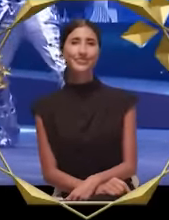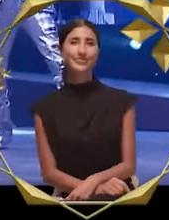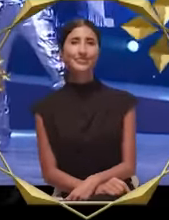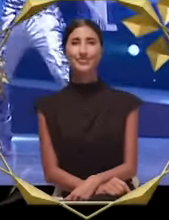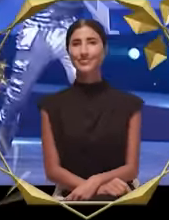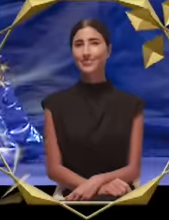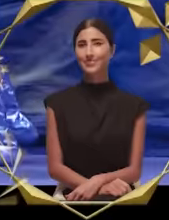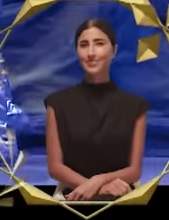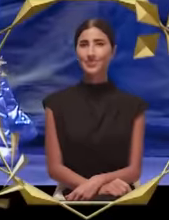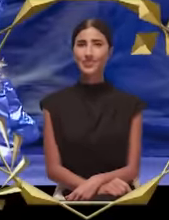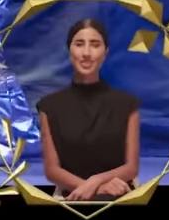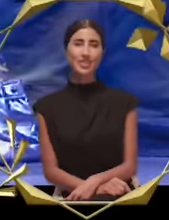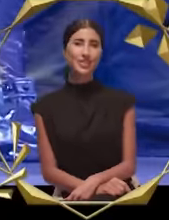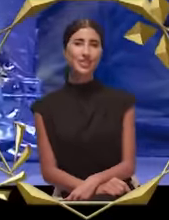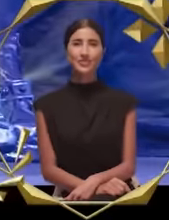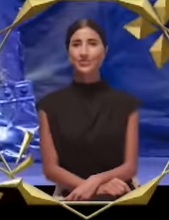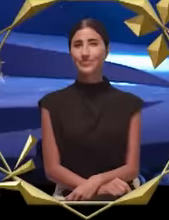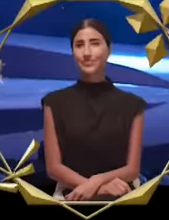اللذيذة.